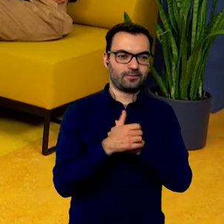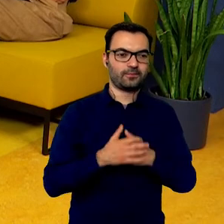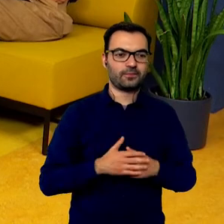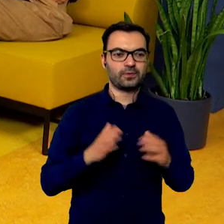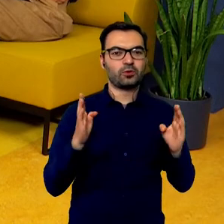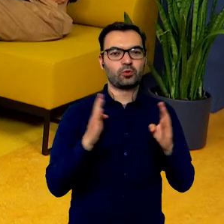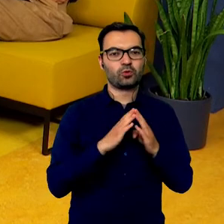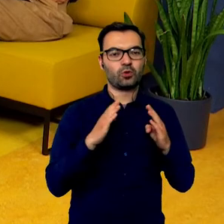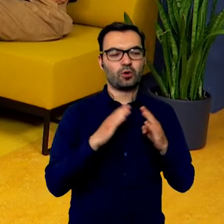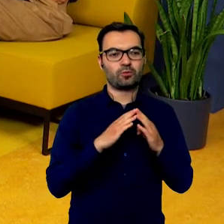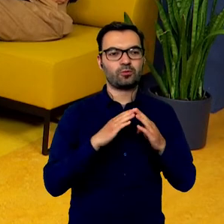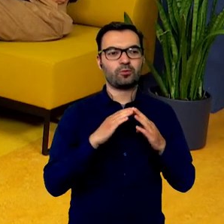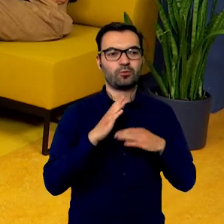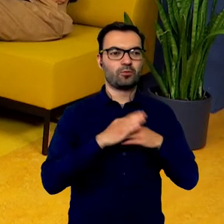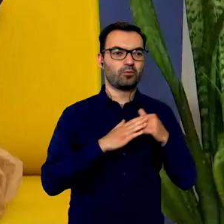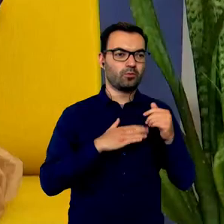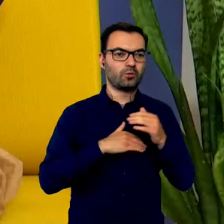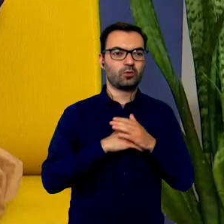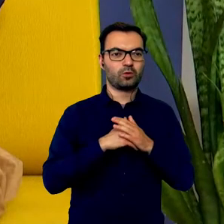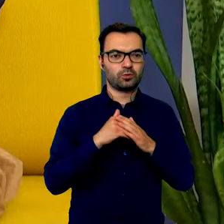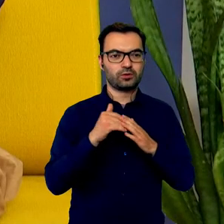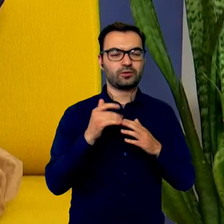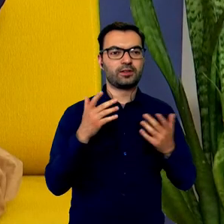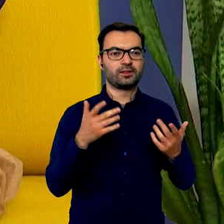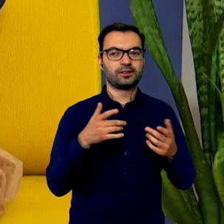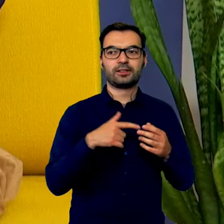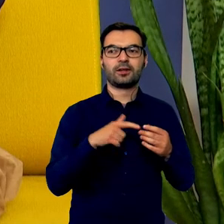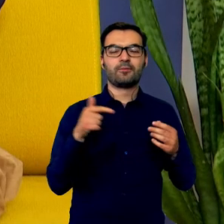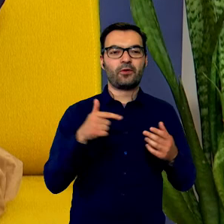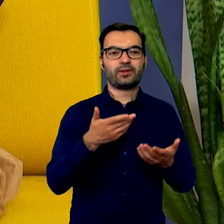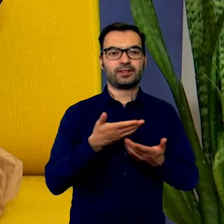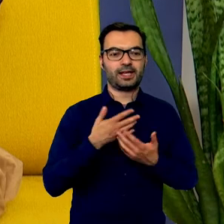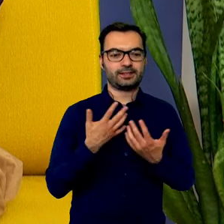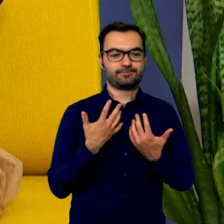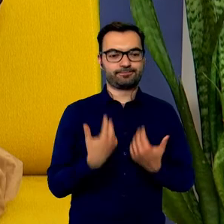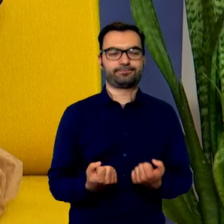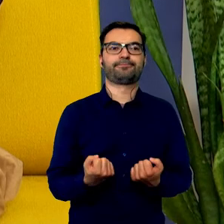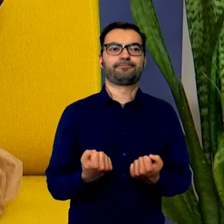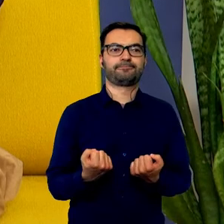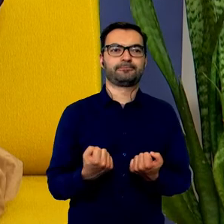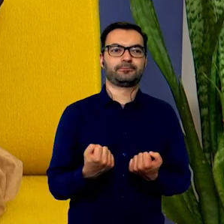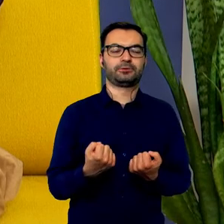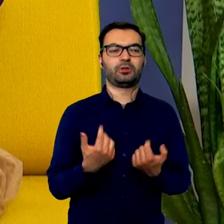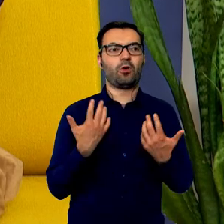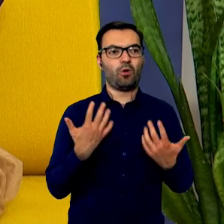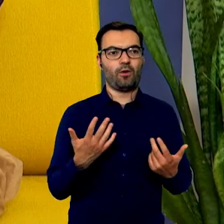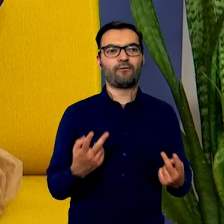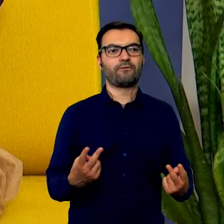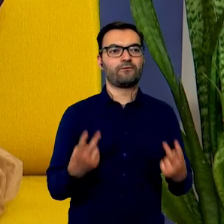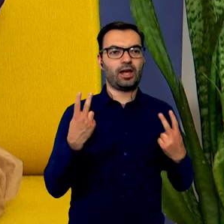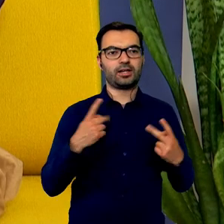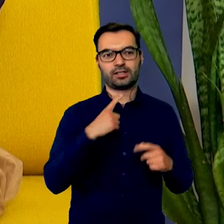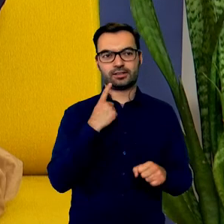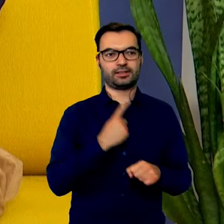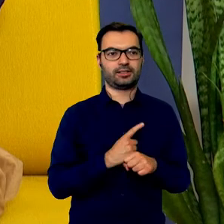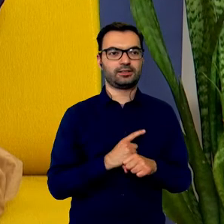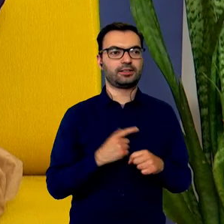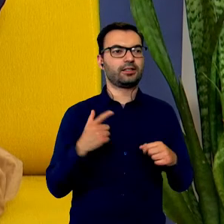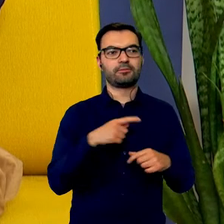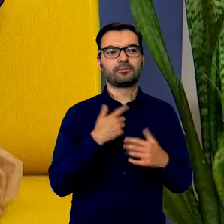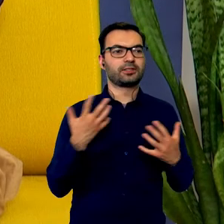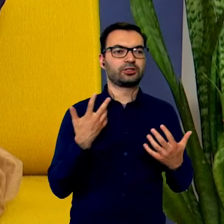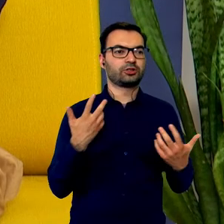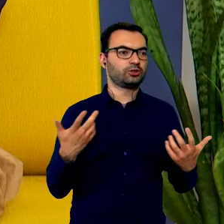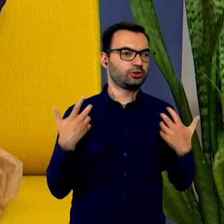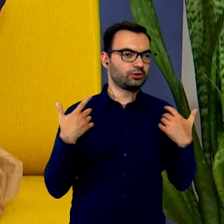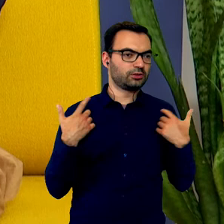Budowanie domu tak tradycyjnie miałoby nas zakorzeniać i mówić, że podjęliśmy taką super istotną decyzję o tym, gdzie będziemy żyć. Czy w